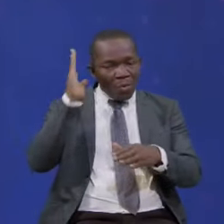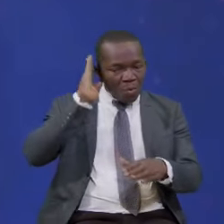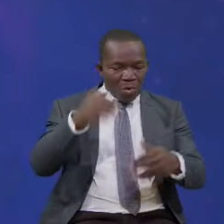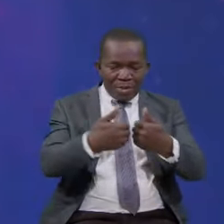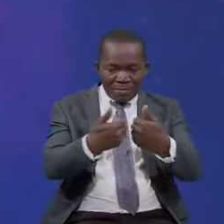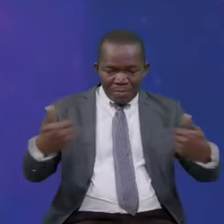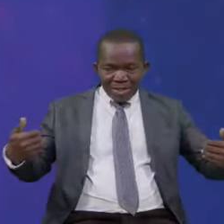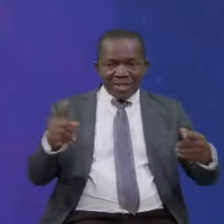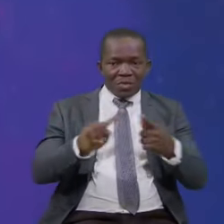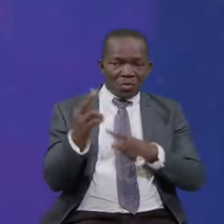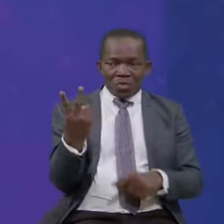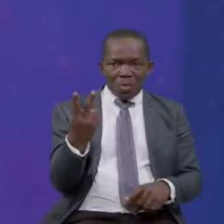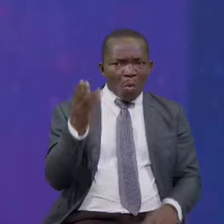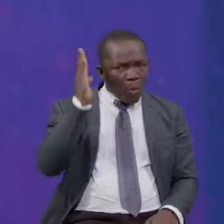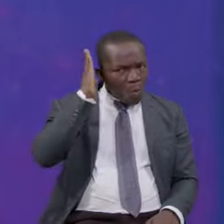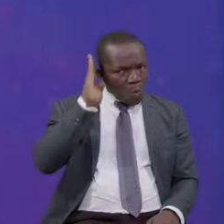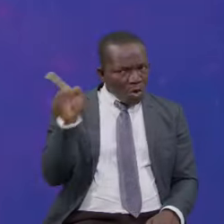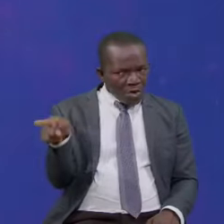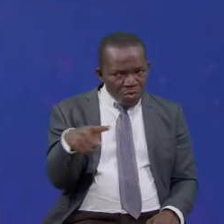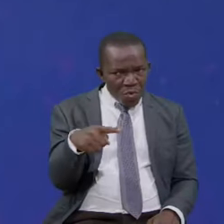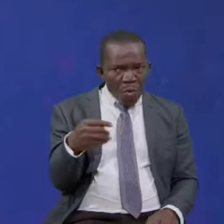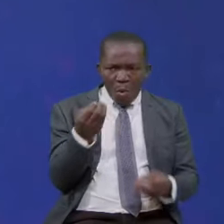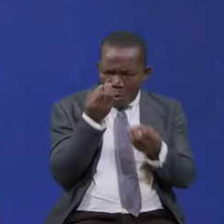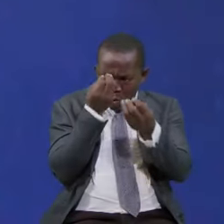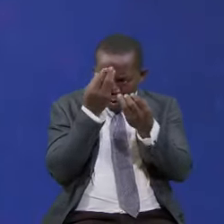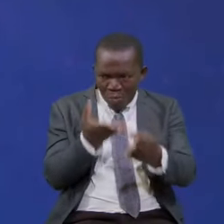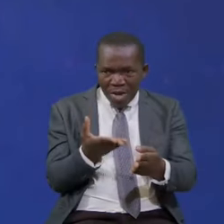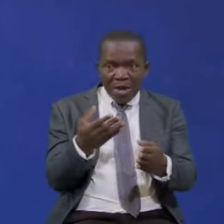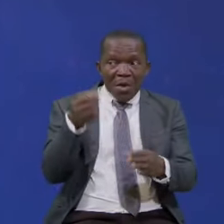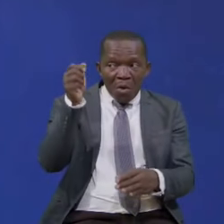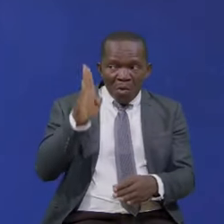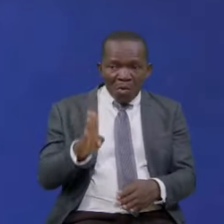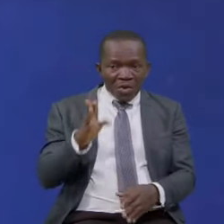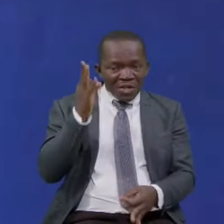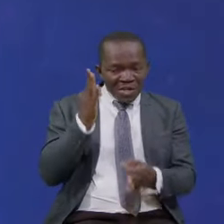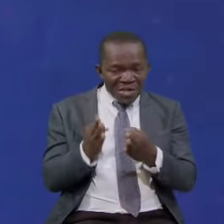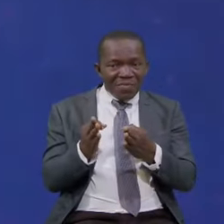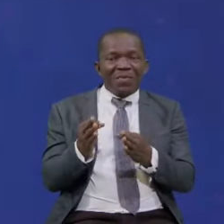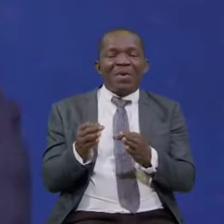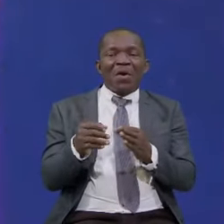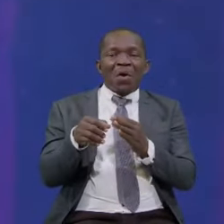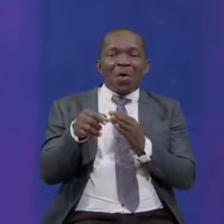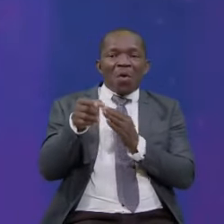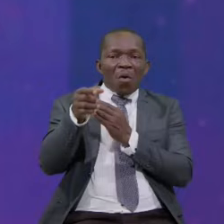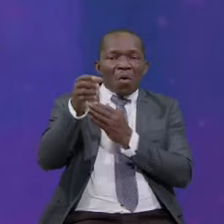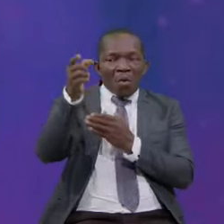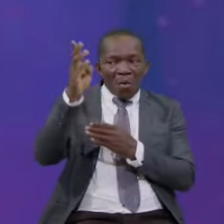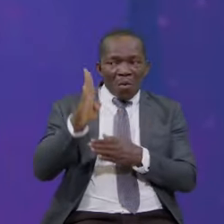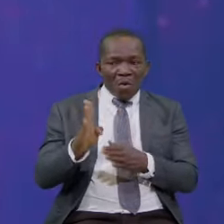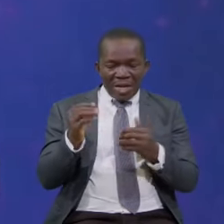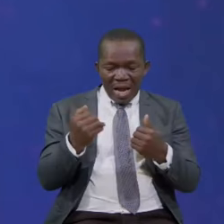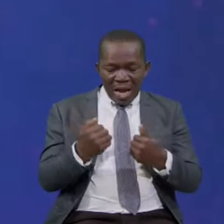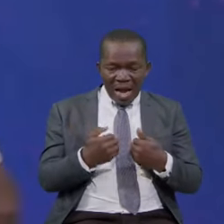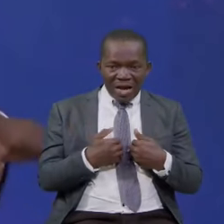que tu vas obéir à Dieu si t'a dit de faire quelque chose de ce genre qui n'est pas scientifique et déétendre la verge il